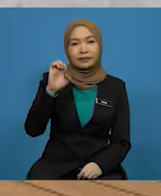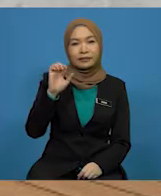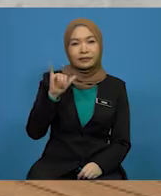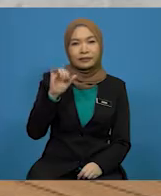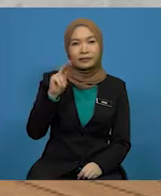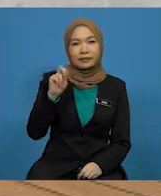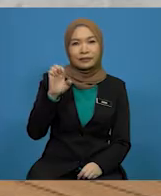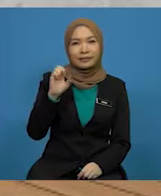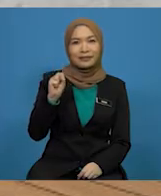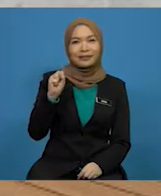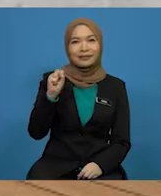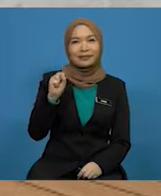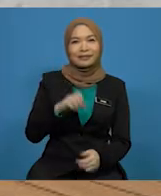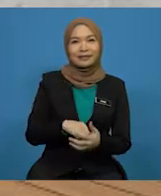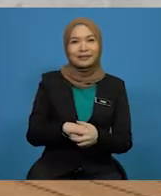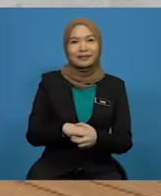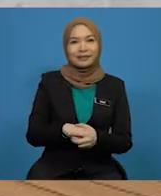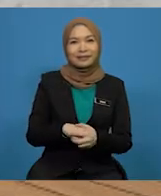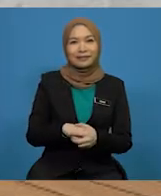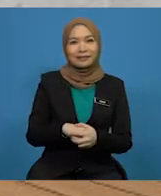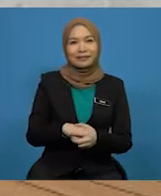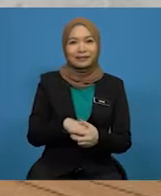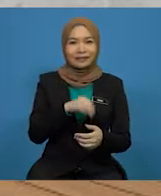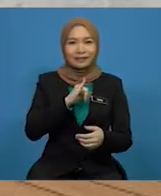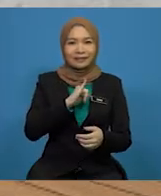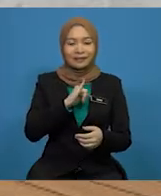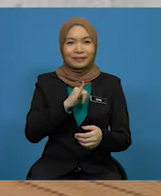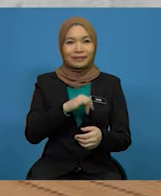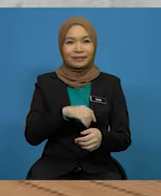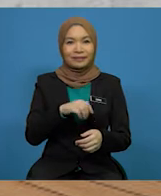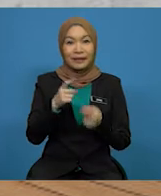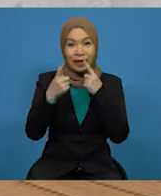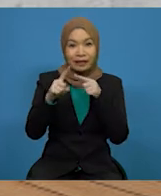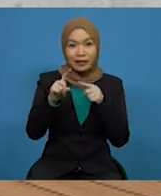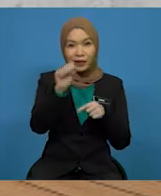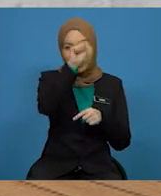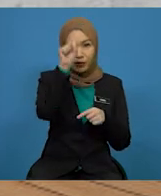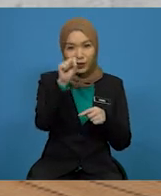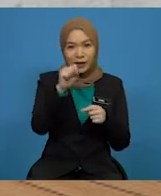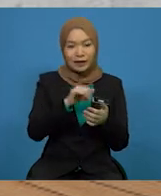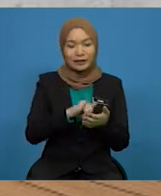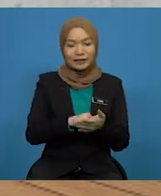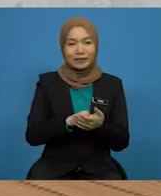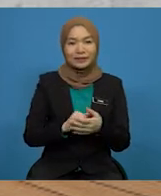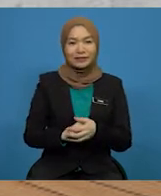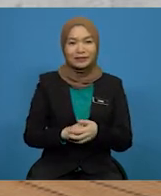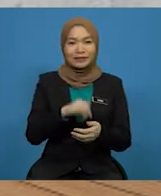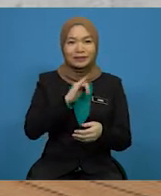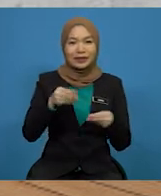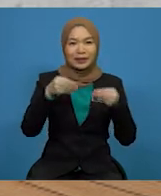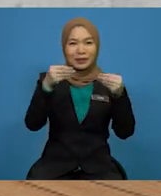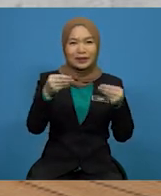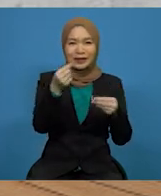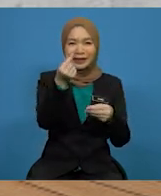bunga. Saya memberi sedikit masa kepada para pelajar memikirkan jawapan yang